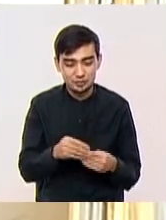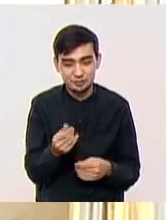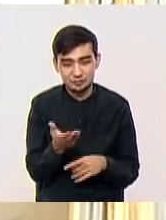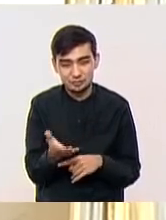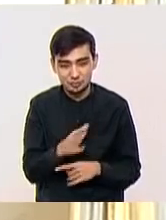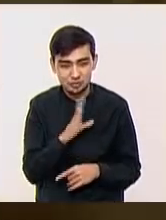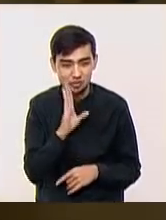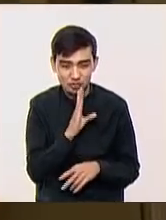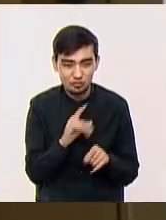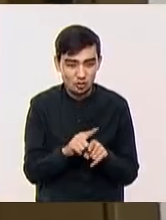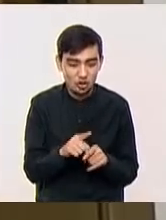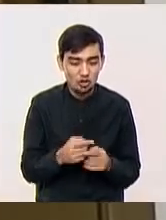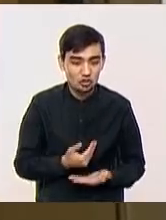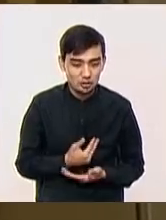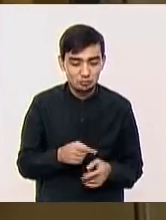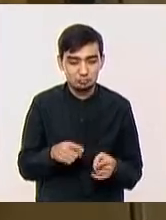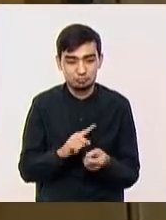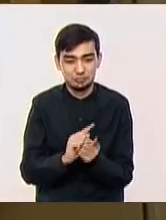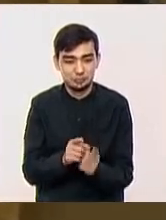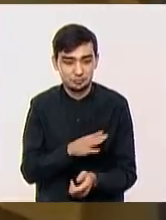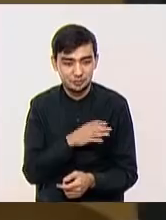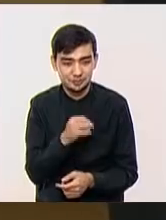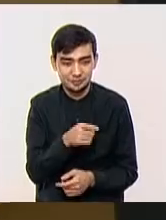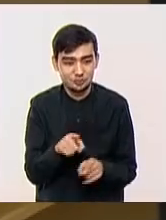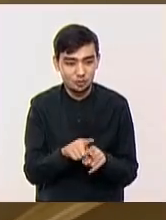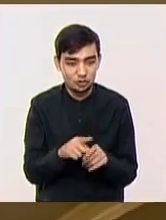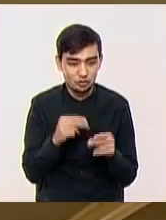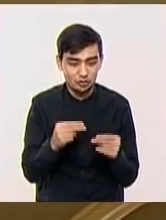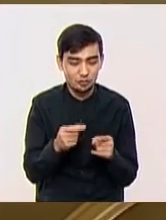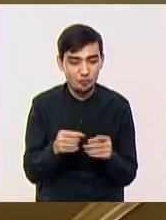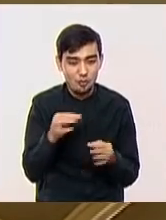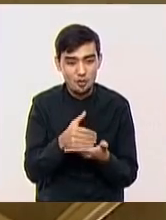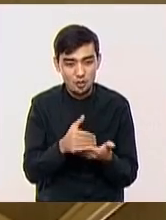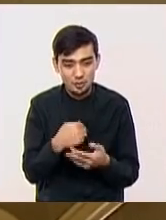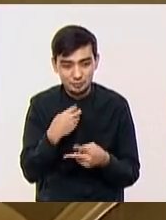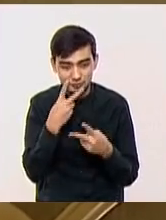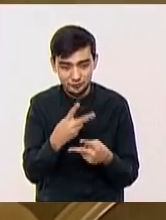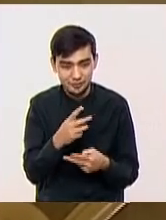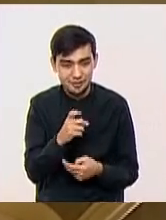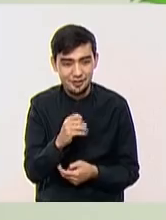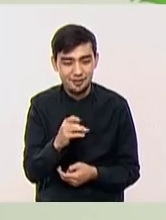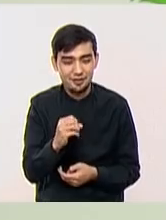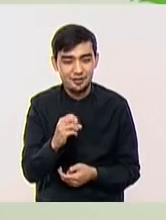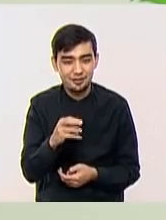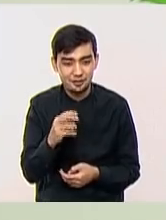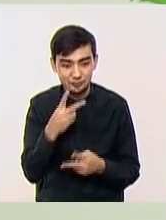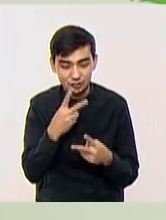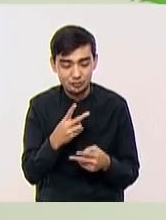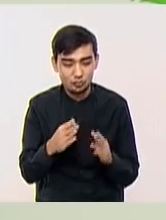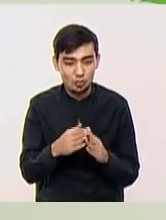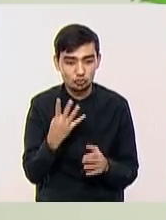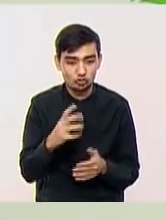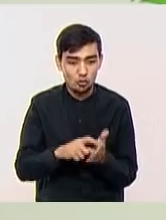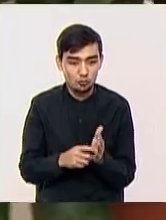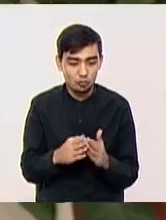нәпақасын тапқан келіншектің өмірі де қазір күрт өзгерген. Бұл кісіні де сөздің шыны керек бағдарламасынан көрген Қарекет қайырымдылық қоры 4 бөлмелі үй